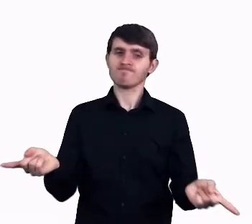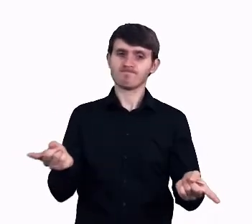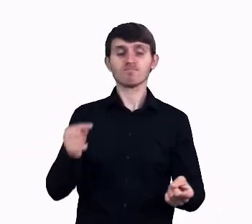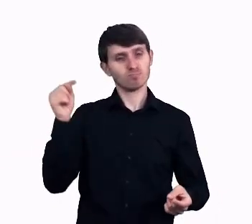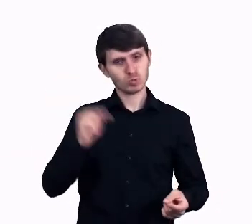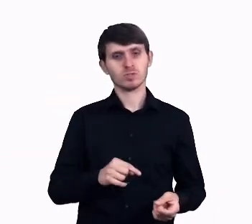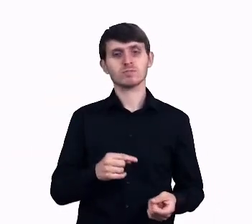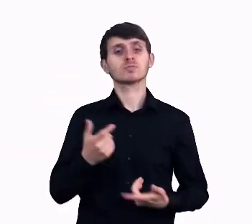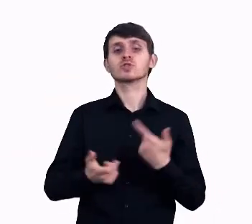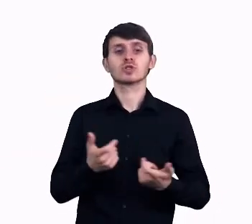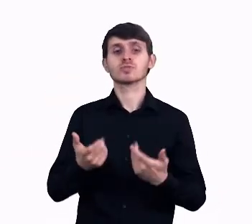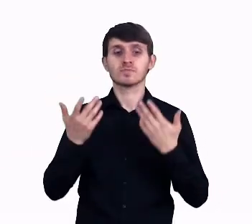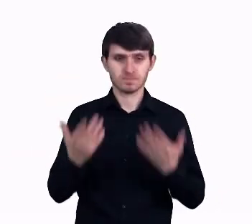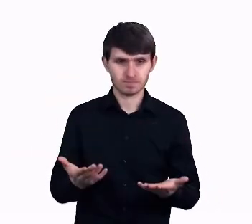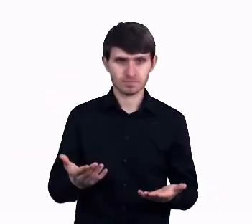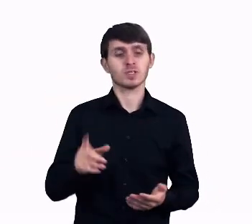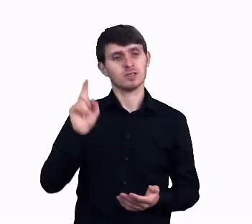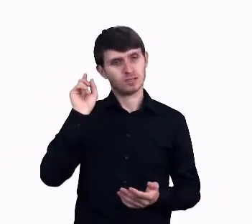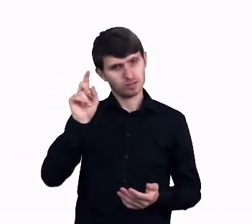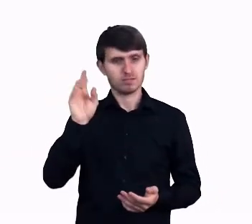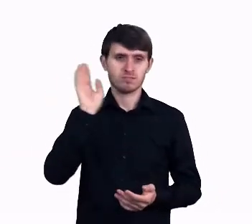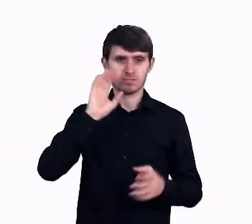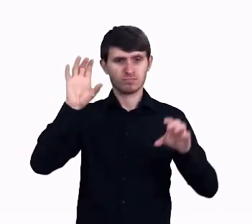zrobić więc obrócimy kątomierz dalej